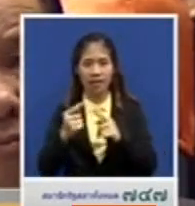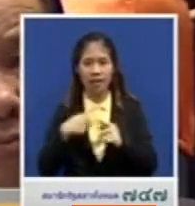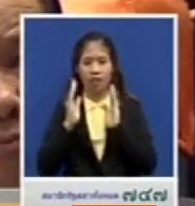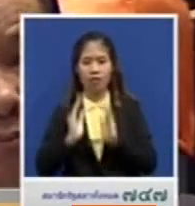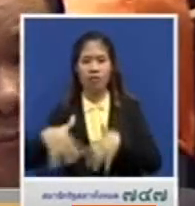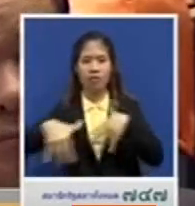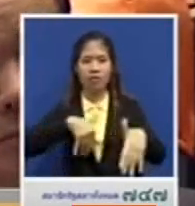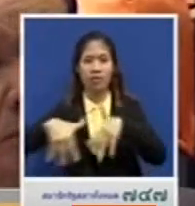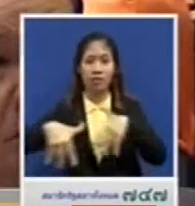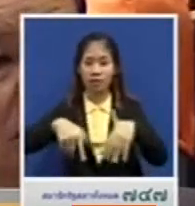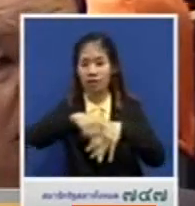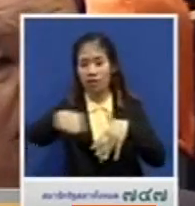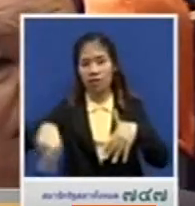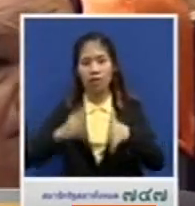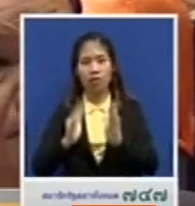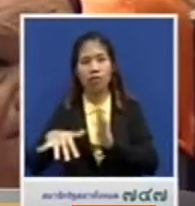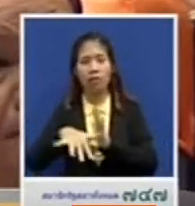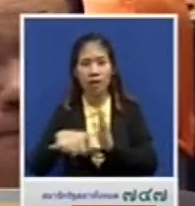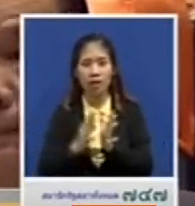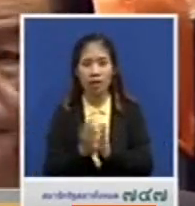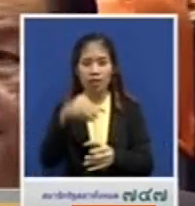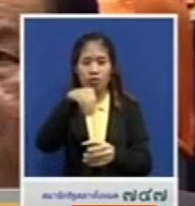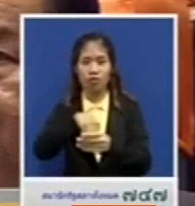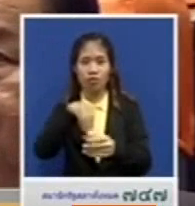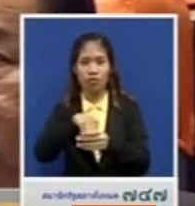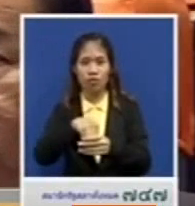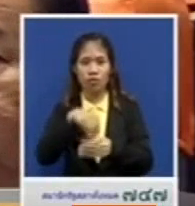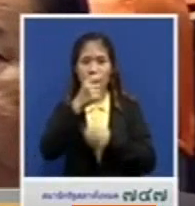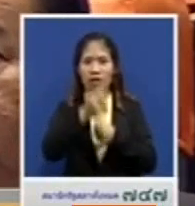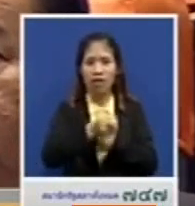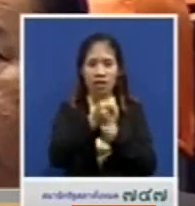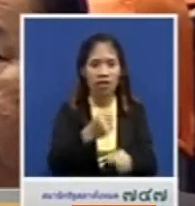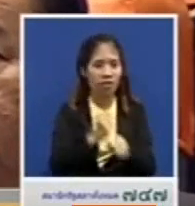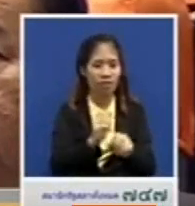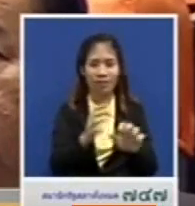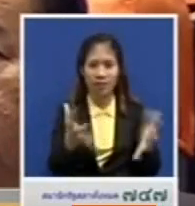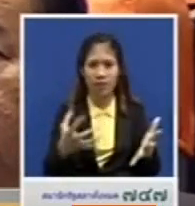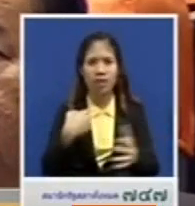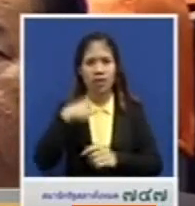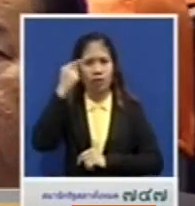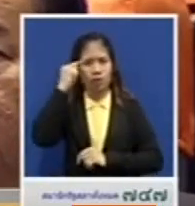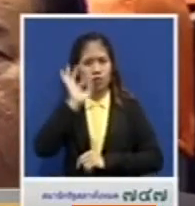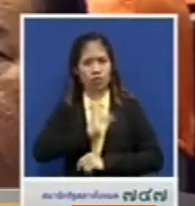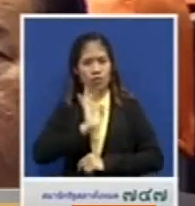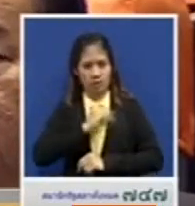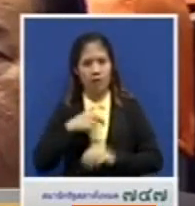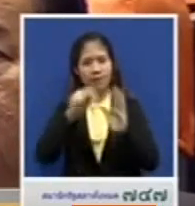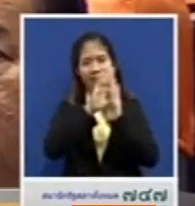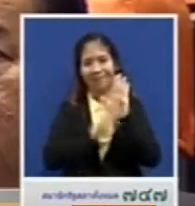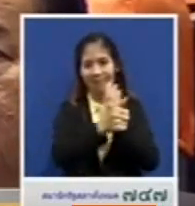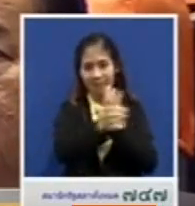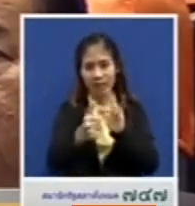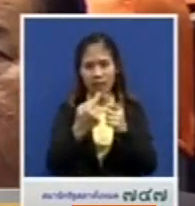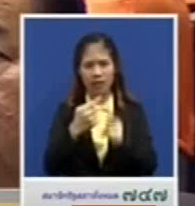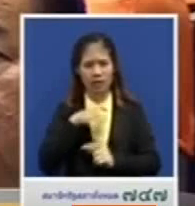ดำๆน่ะที่อยู่ที่ทำกินก็ยังไม่มีเป็นนโยบายที่ดีแต่ผมไม่เห็นว่าน่